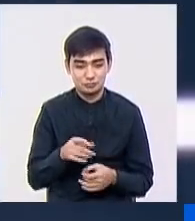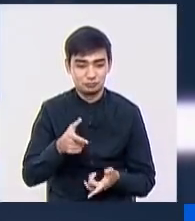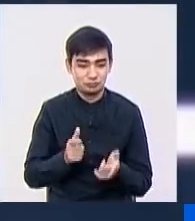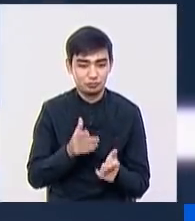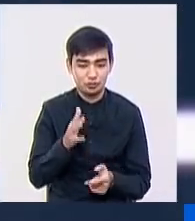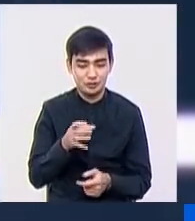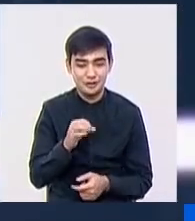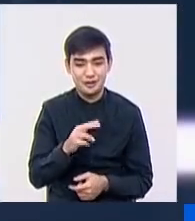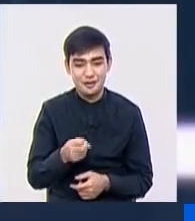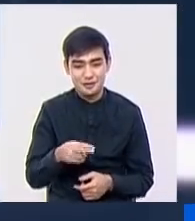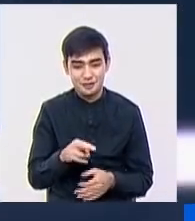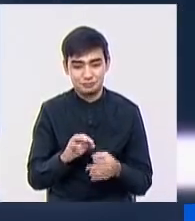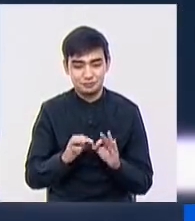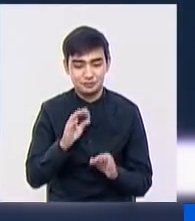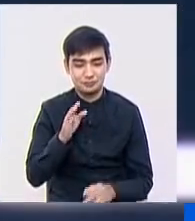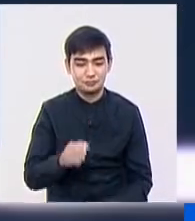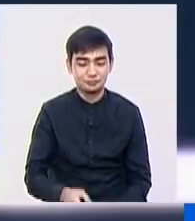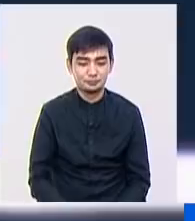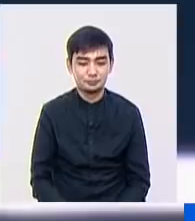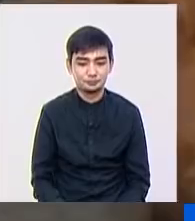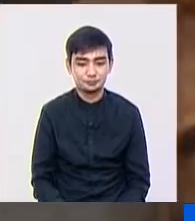серьезным. Далее Насипова с подробностями.